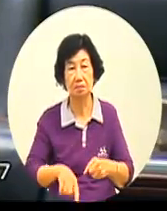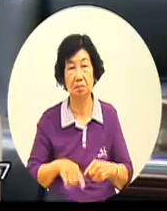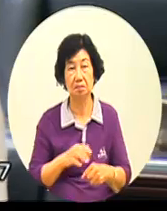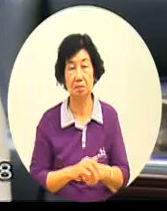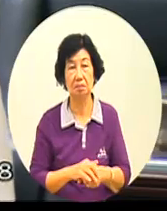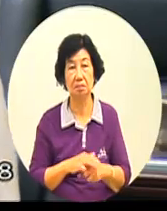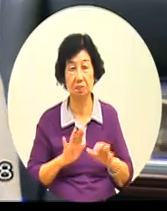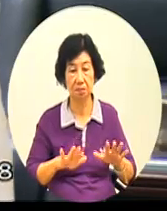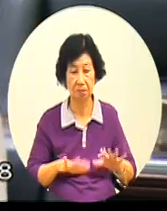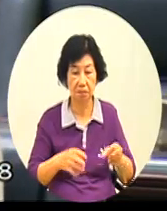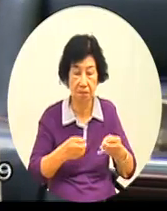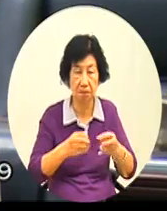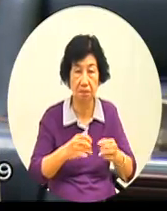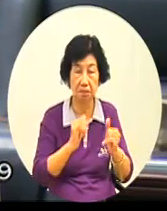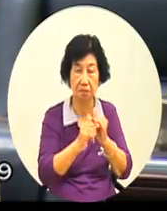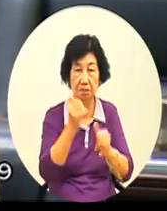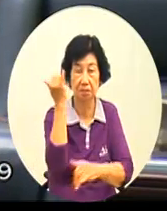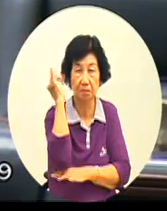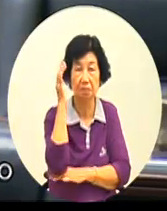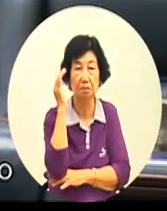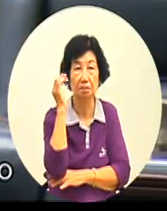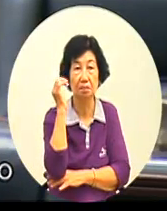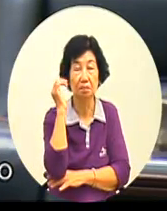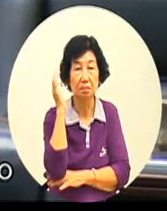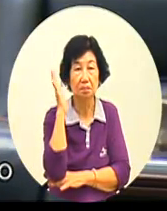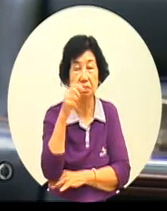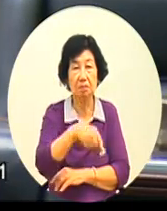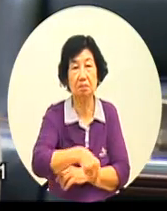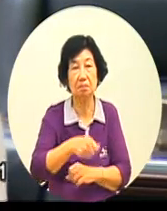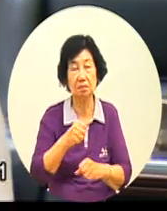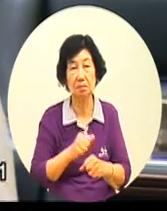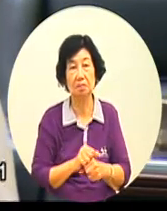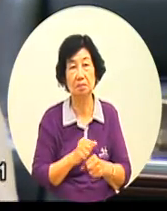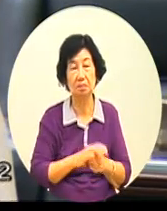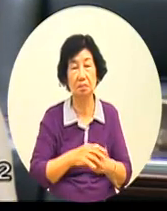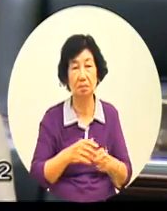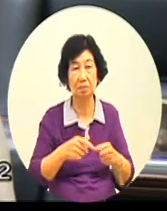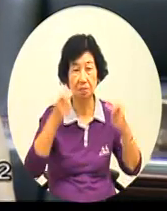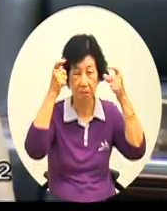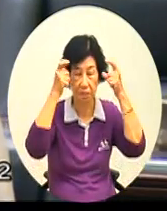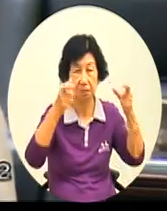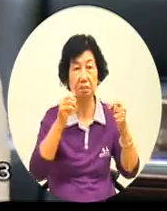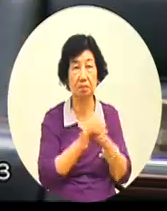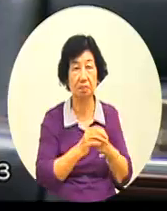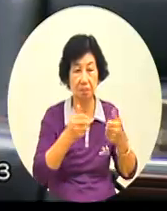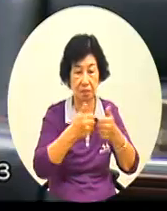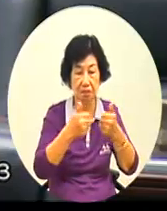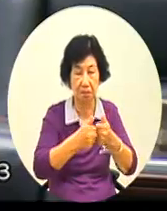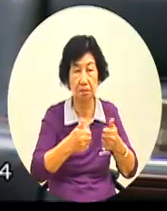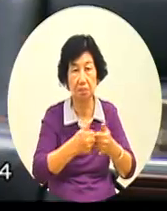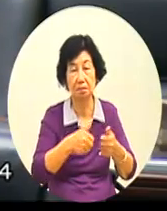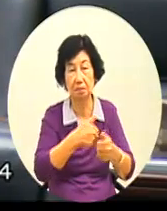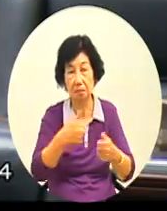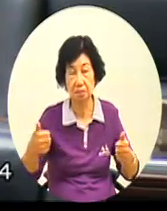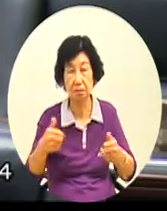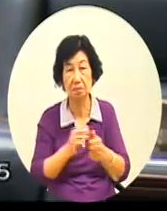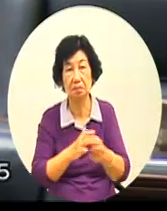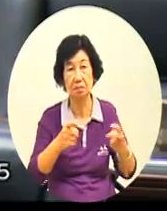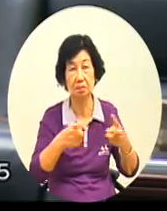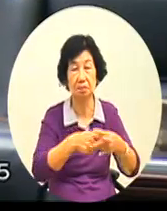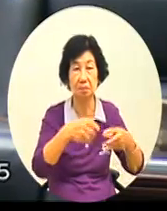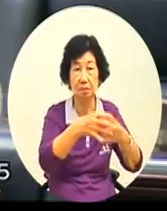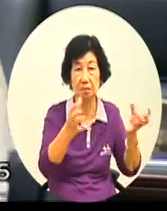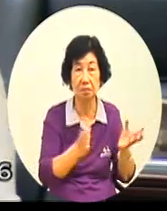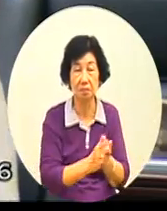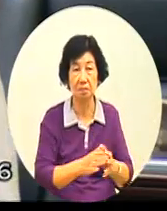社政的这个相关议题。高雄市议会啊，各个小组里头啊，现在这个准备